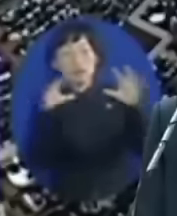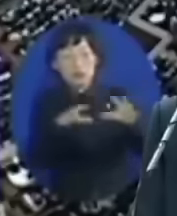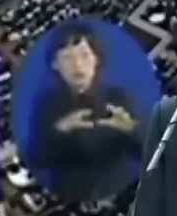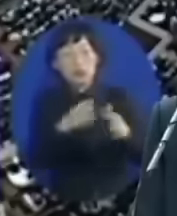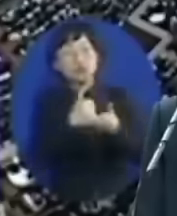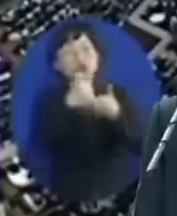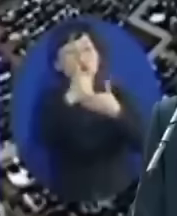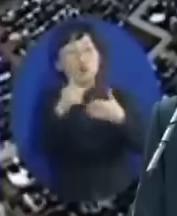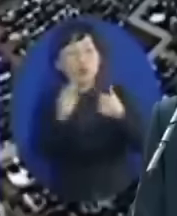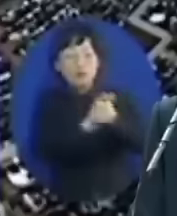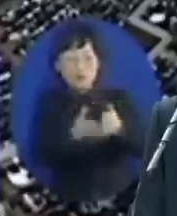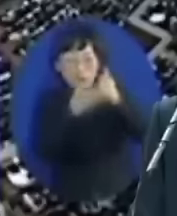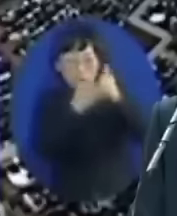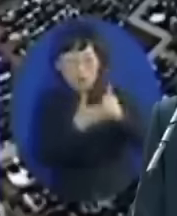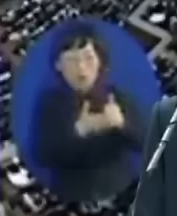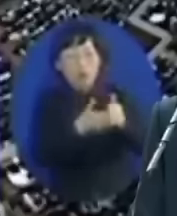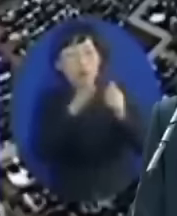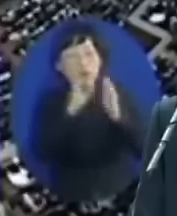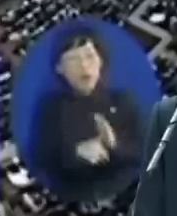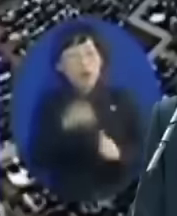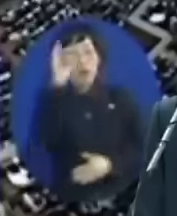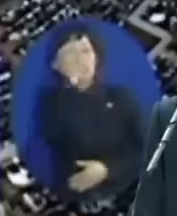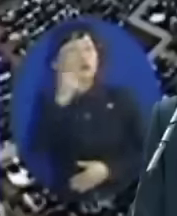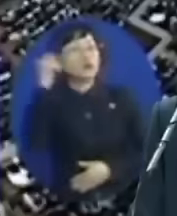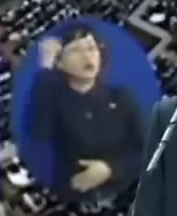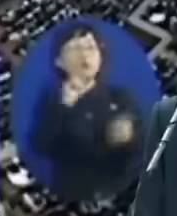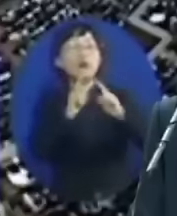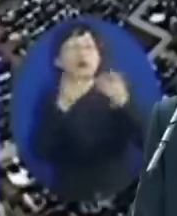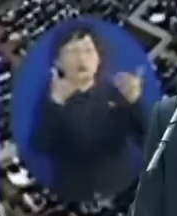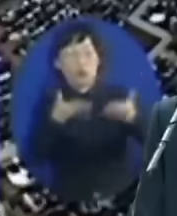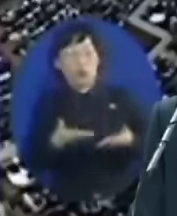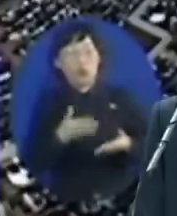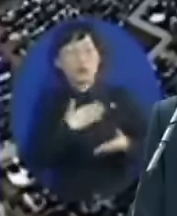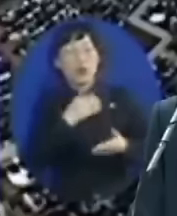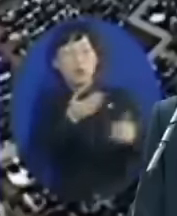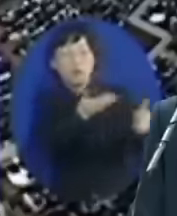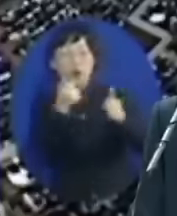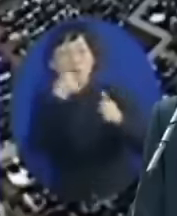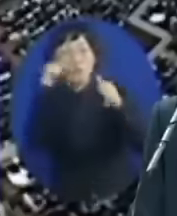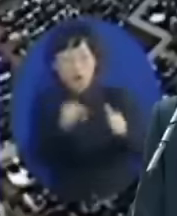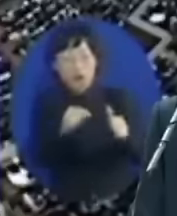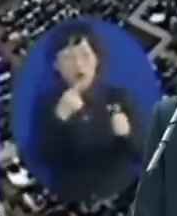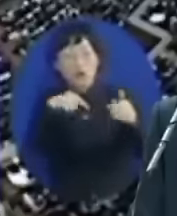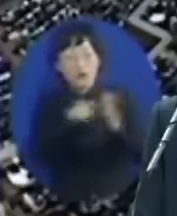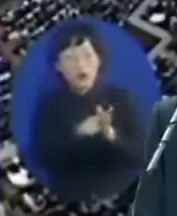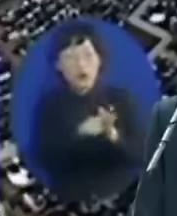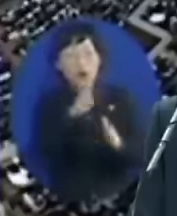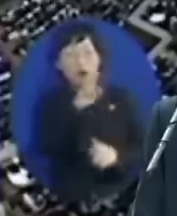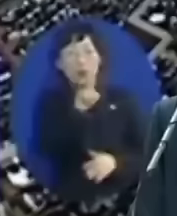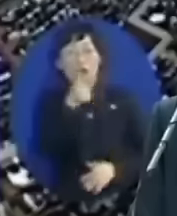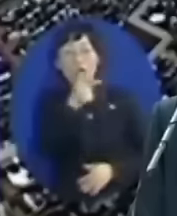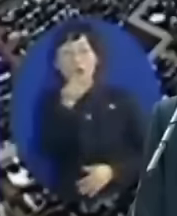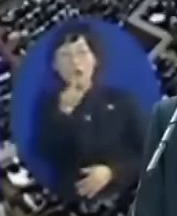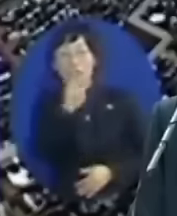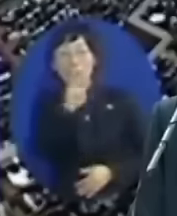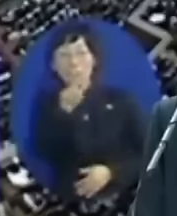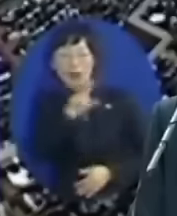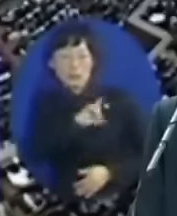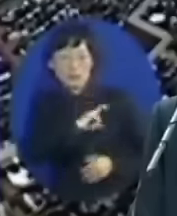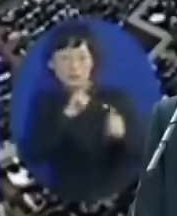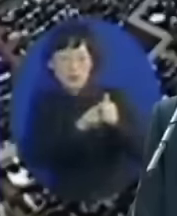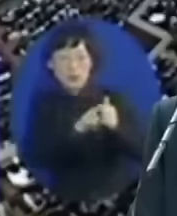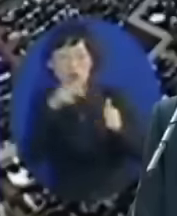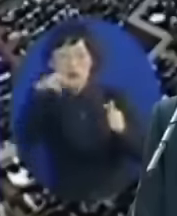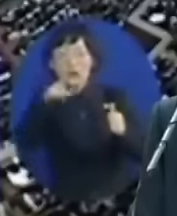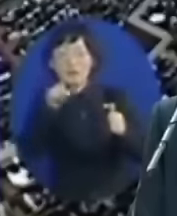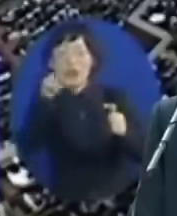주를 섬겨 금식할 때 성령이 이르시되 내가 불러시키는 일을 위하여 바나바와 사울을 따로 세우라 하시니 이에 금식하며 기도하고